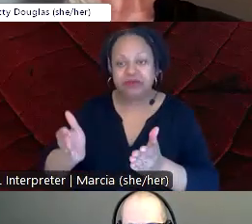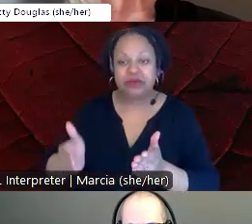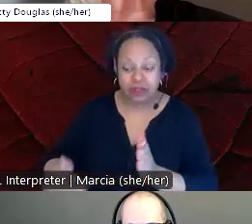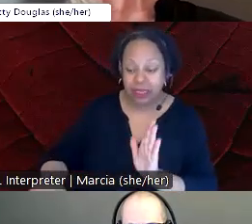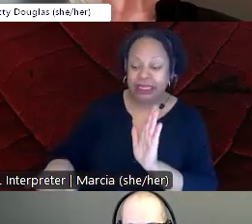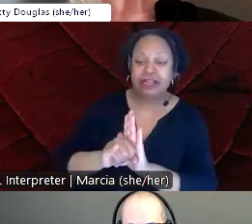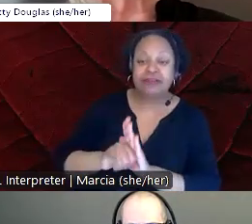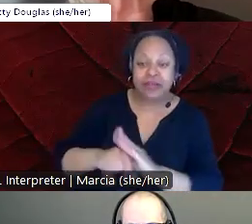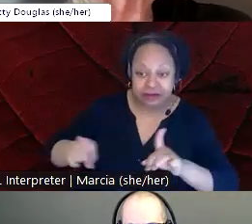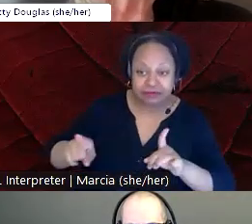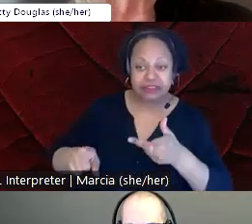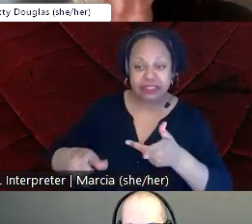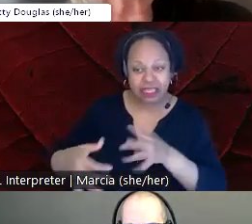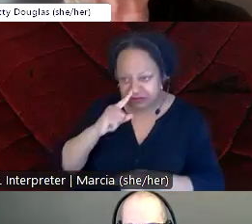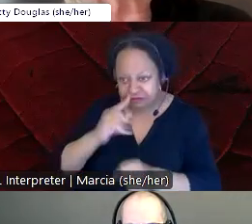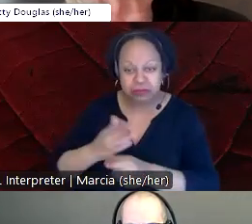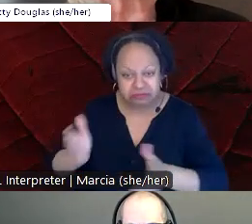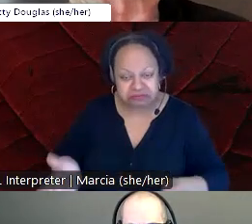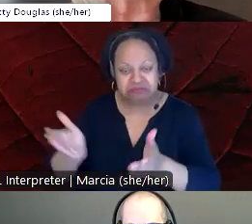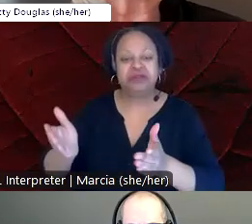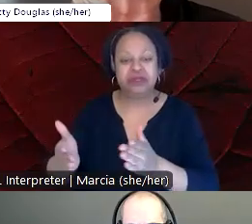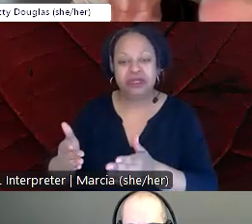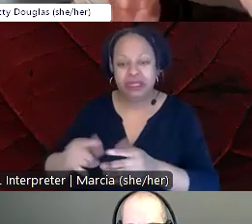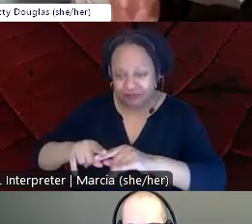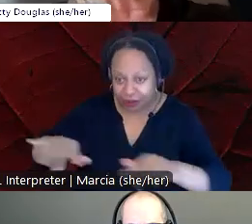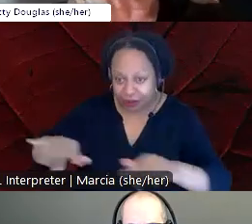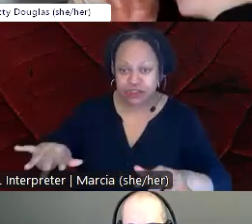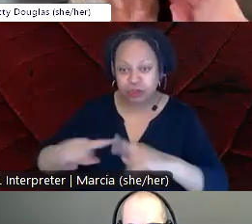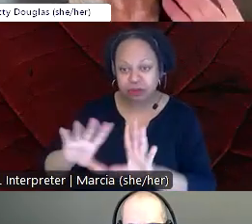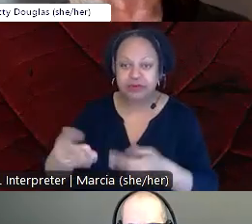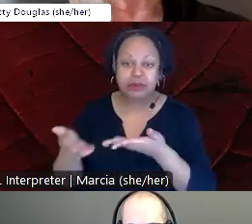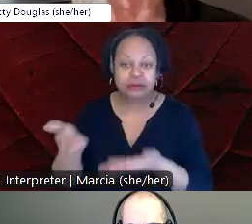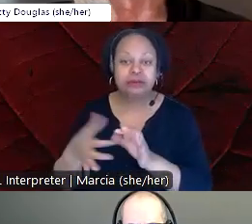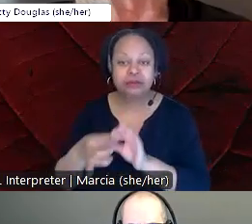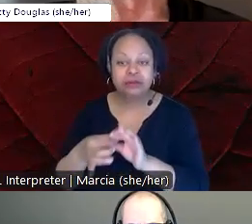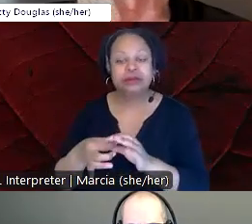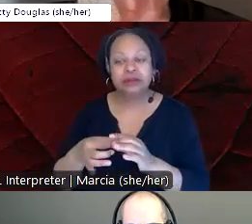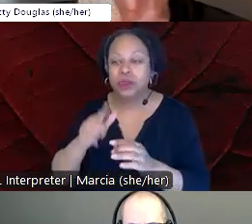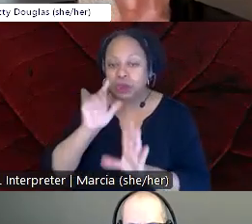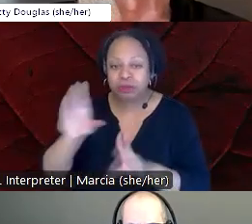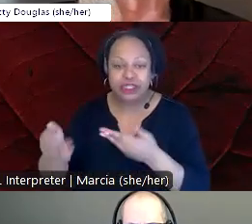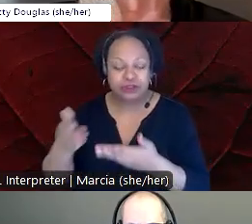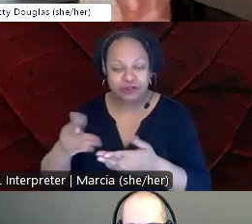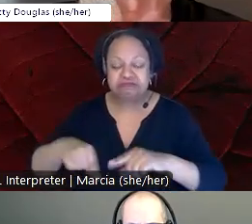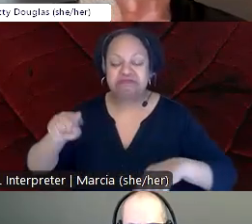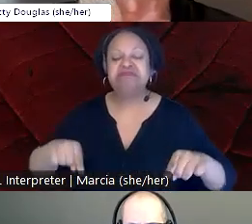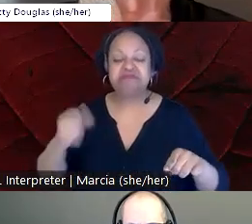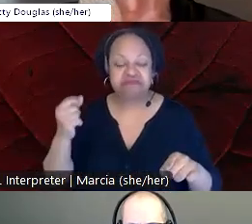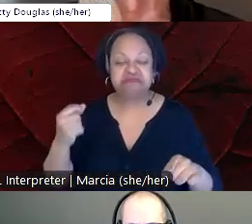ces variations, alors que vous entamez des relations avec les personnes que vous desservez.